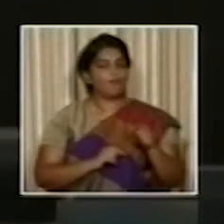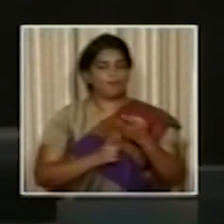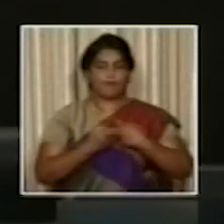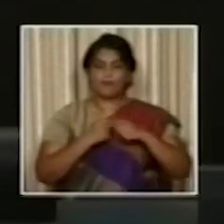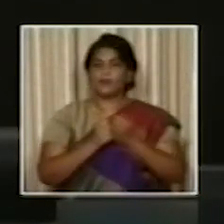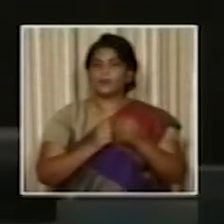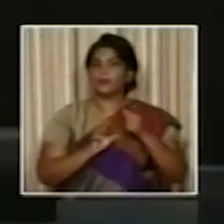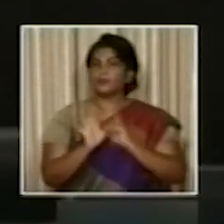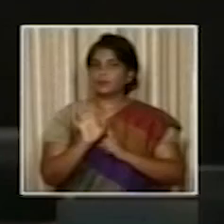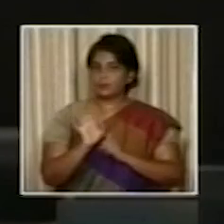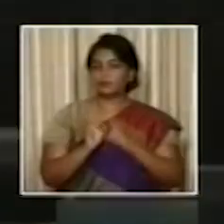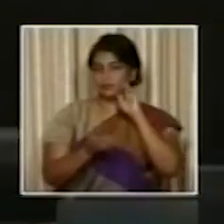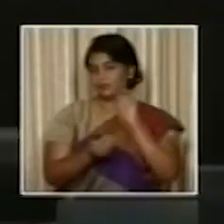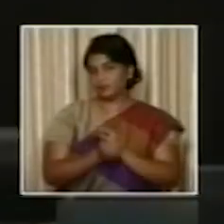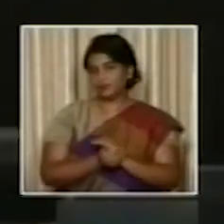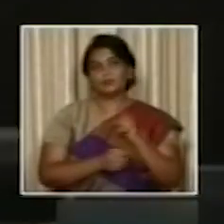வாய்ப்பாக